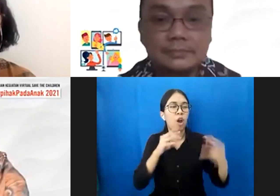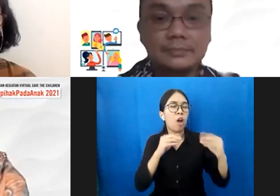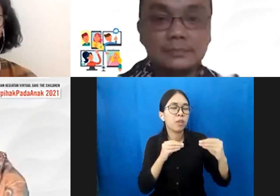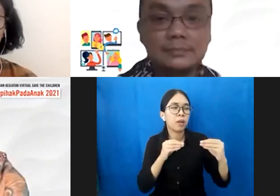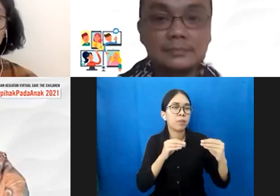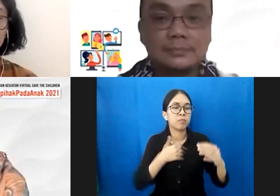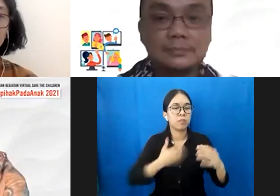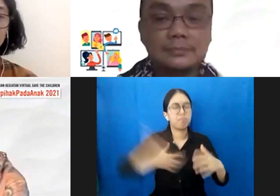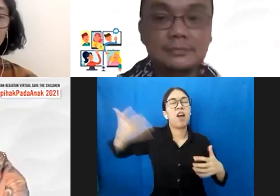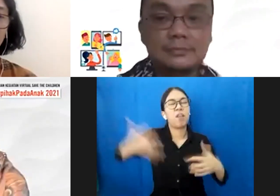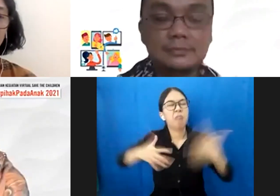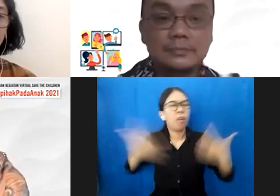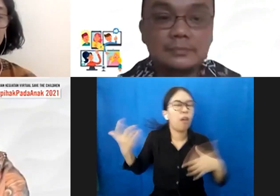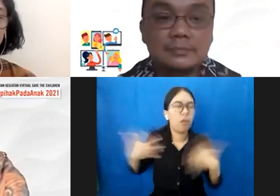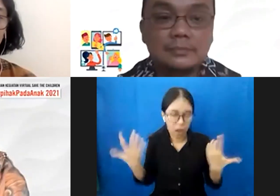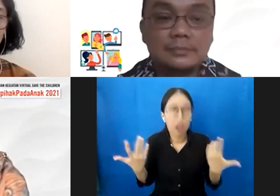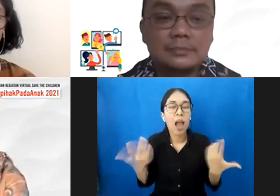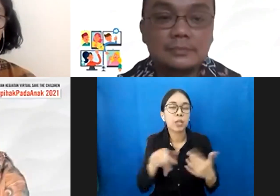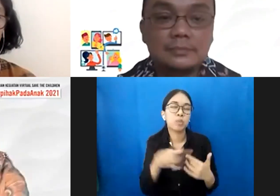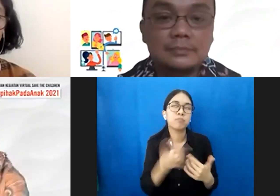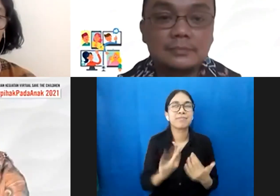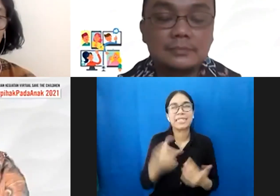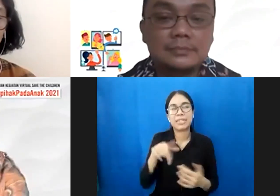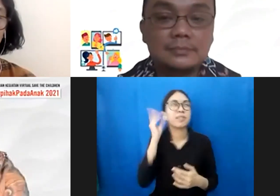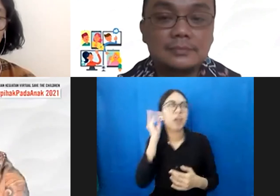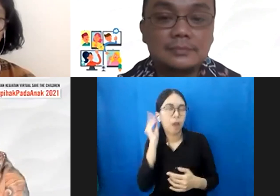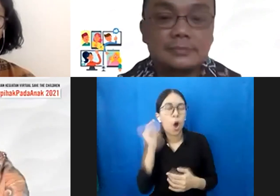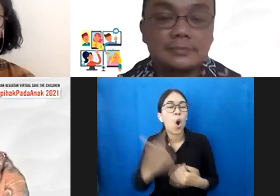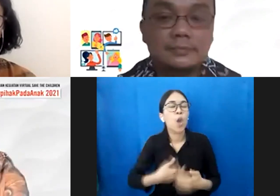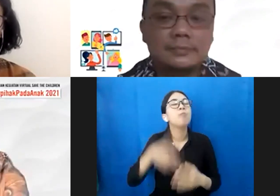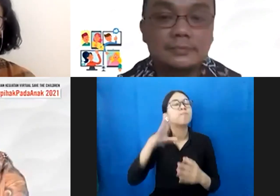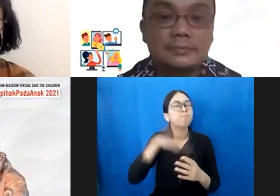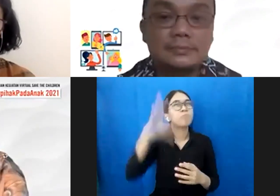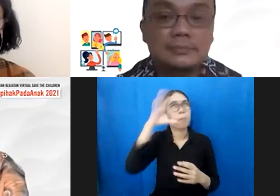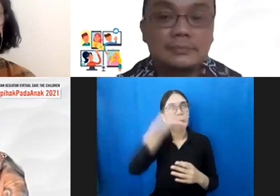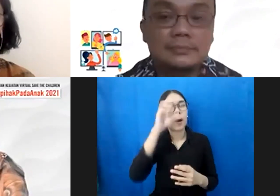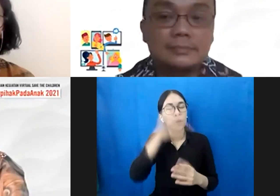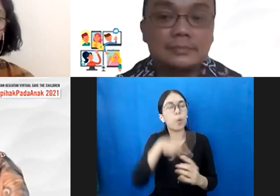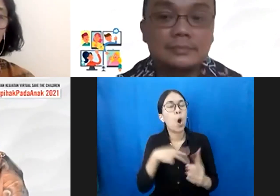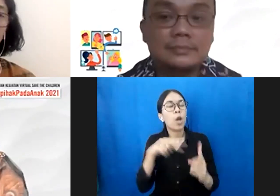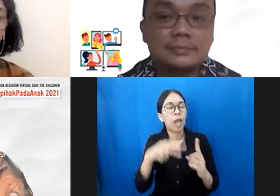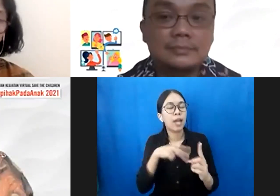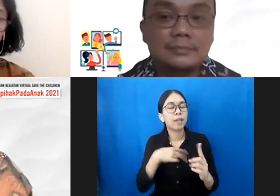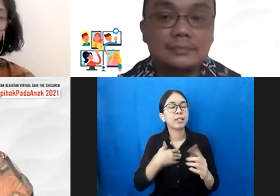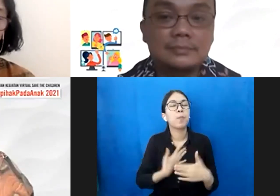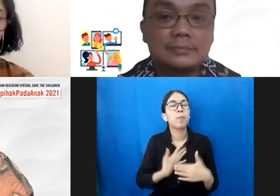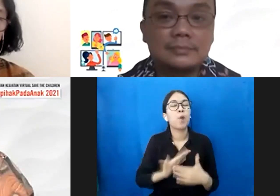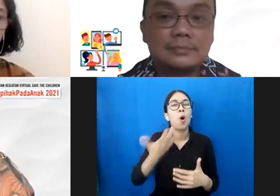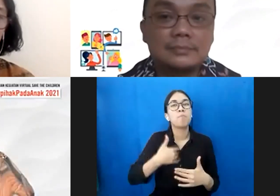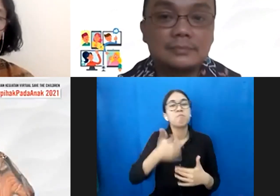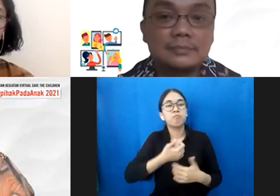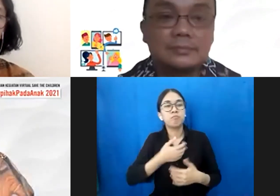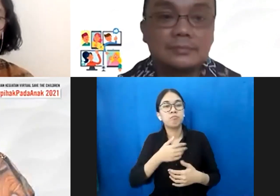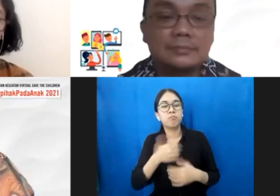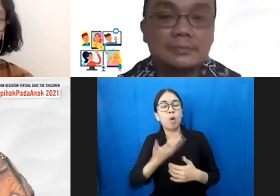untuk bisa membantu orang lain. Salah satunya adalah keterampilan mendengar aktif, empatis, gitu, berusaha memahami dari sudut pandang